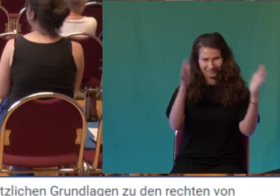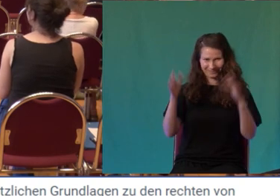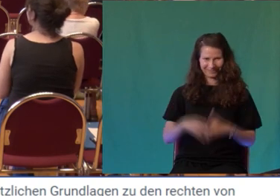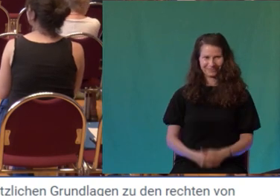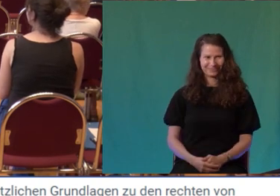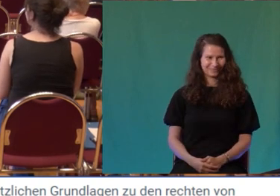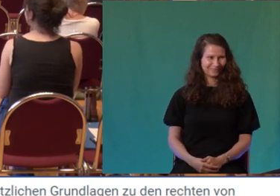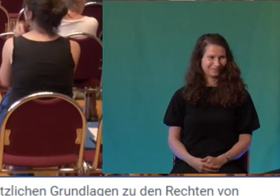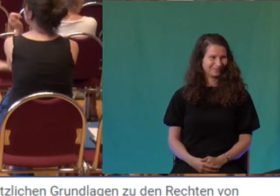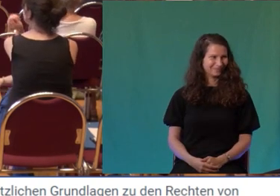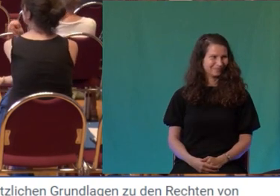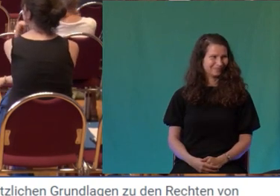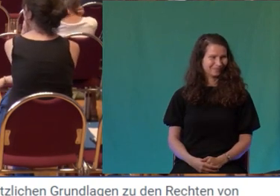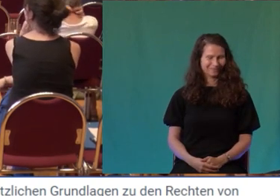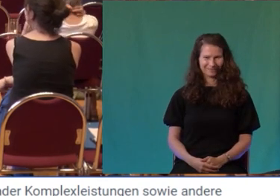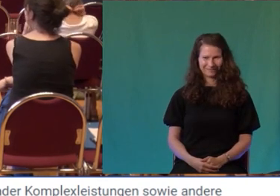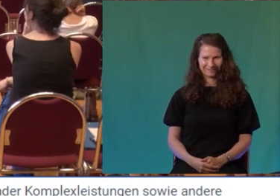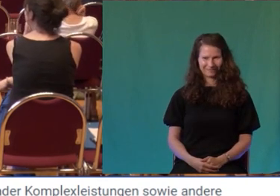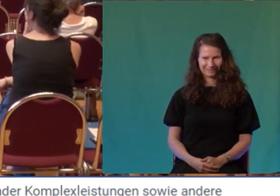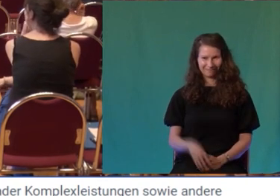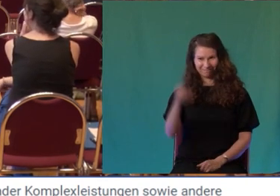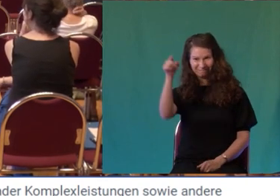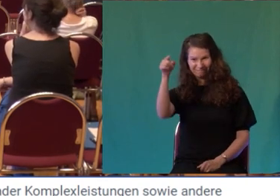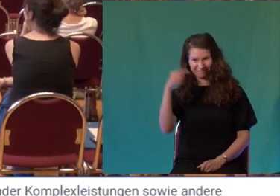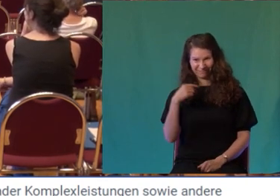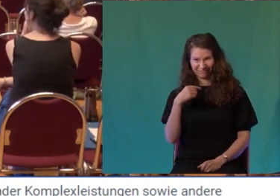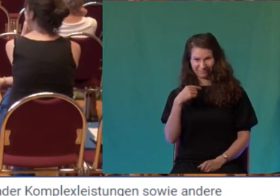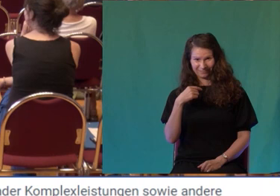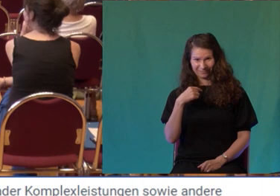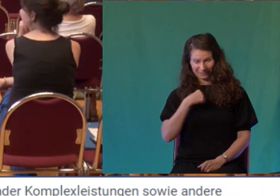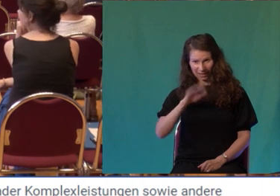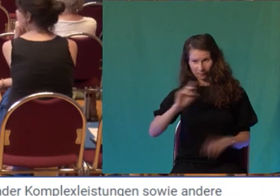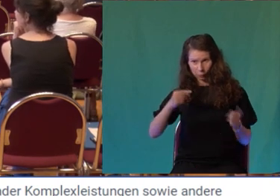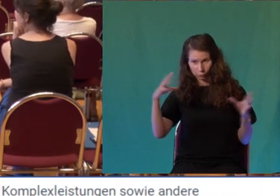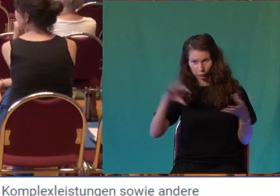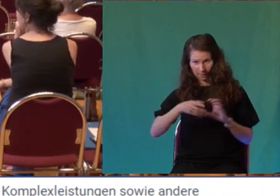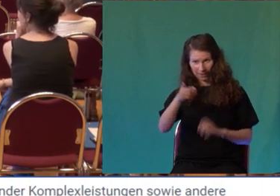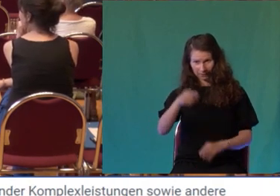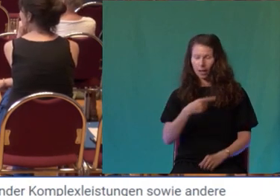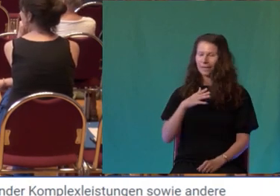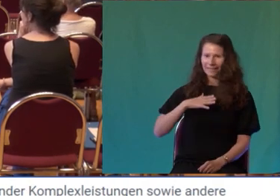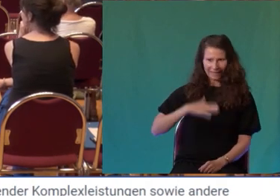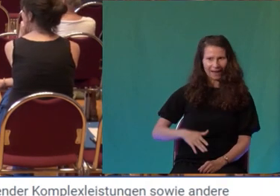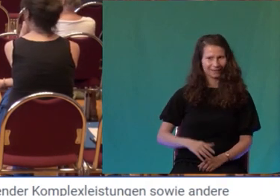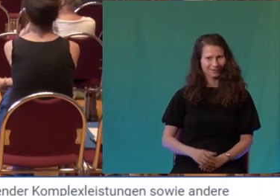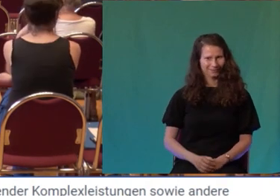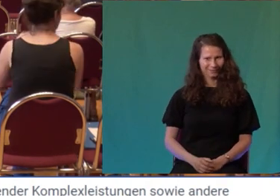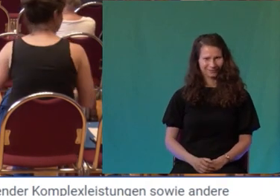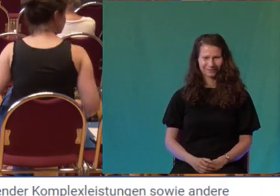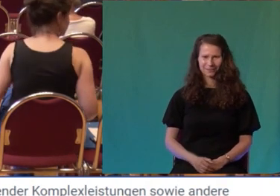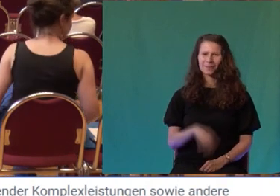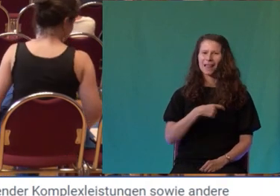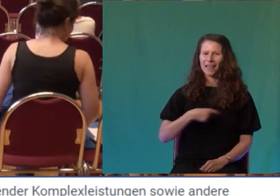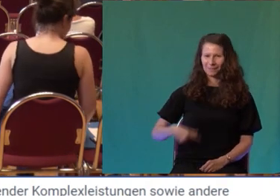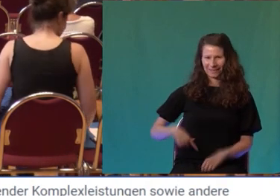ich darf ich das kurz noch mal zusammenfassen sehr gerne in der Leipziger